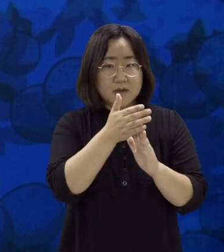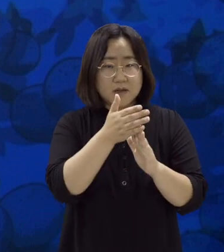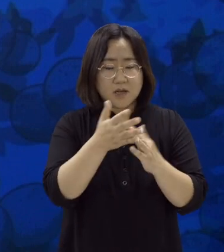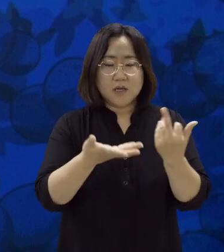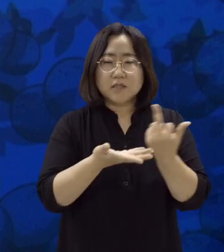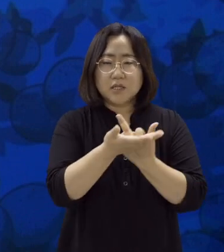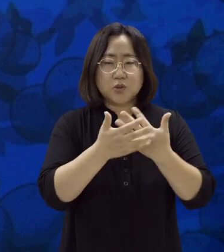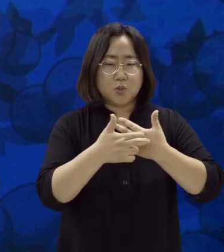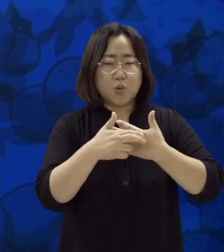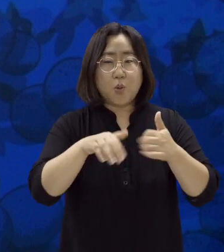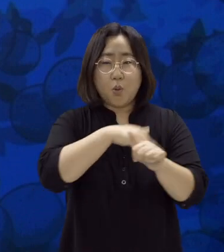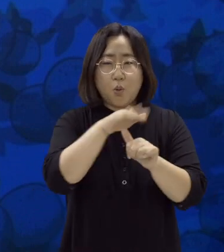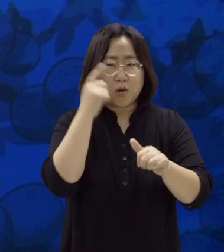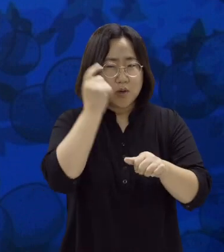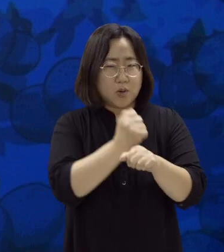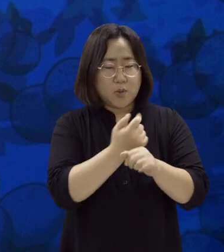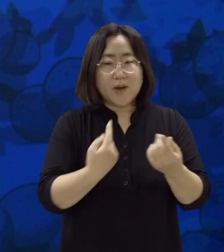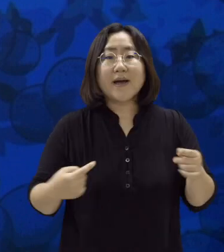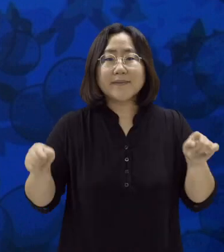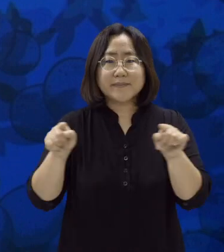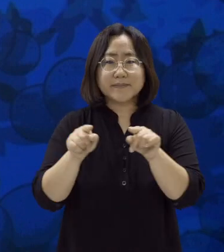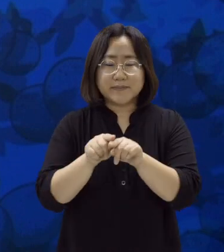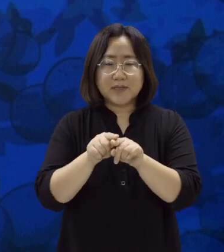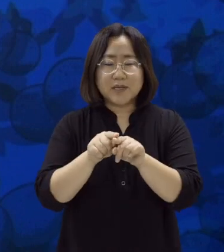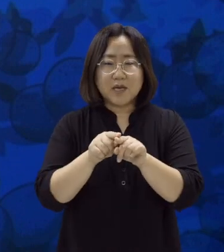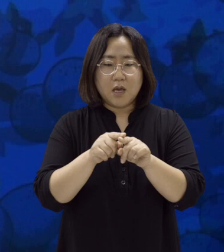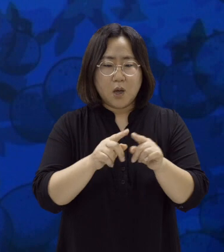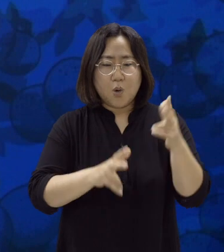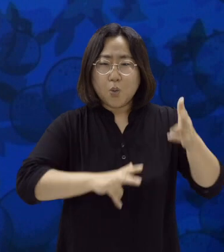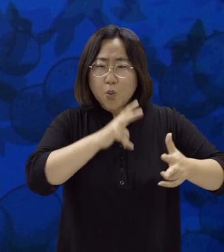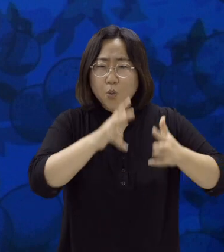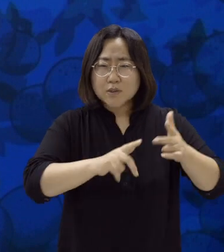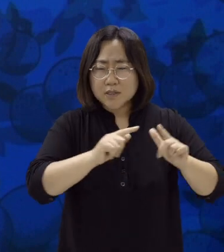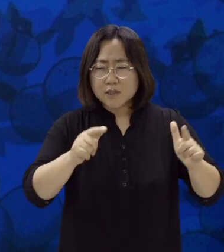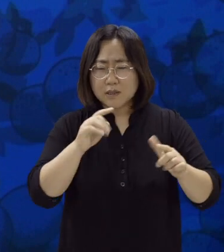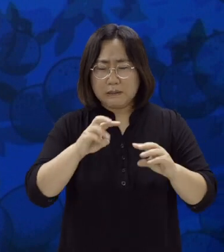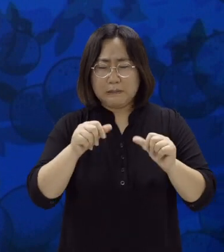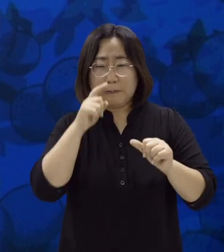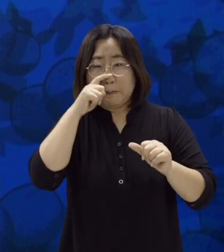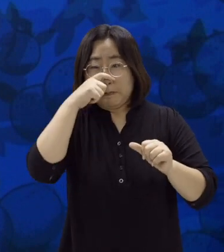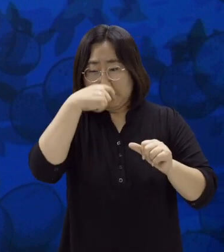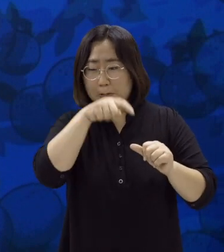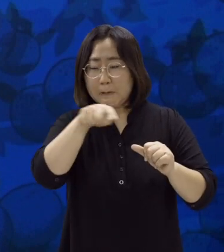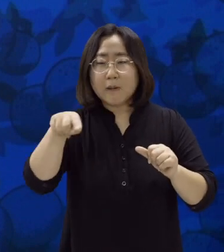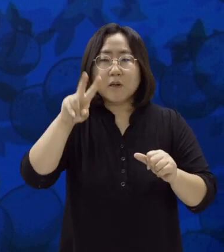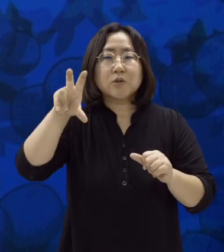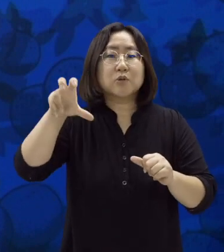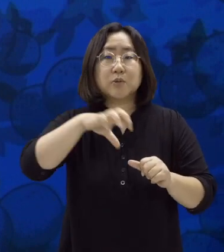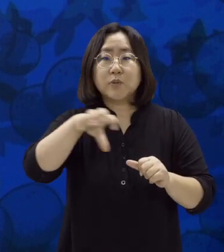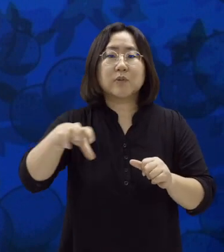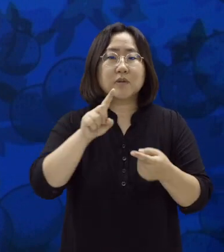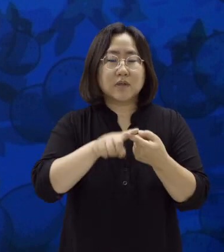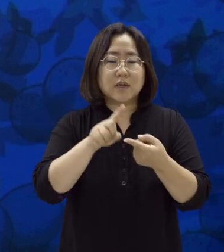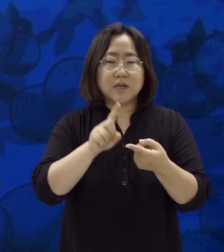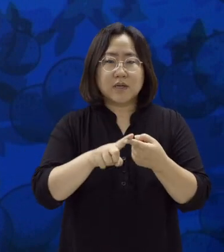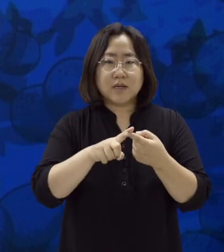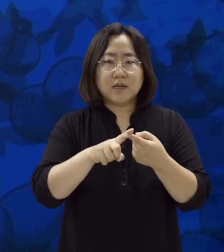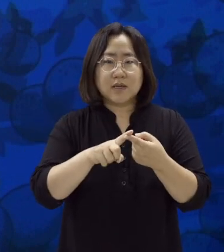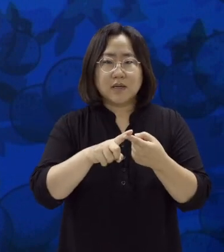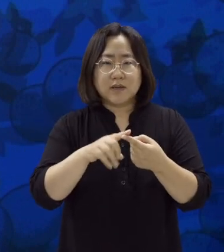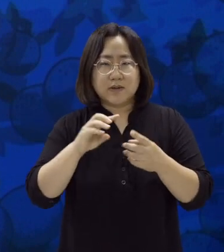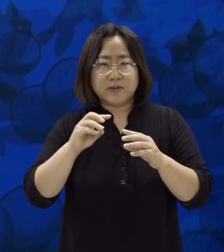서귀포시는 제주보건환경연구원과 합동으로 공장지역 등 토양오염이 우려되는 25개 지점에 대한